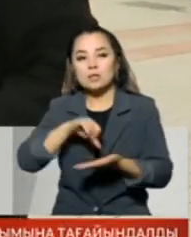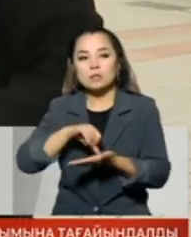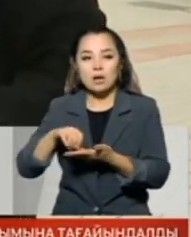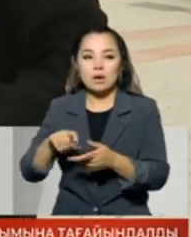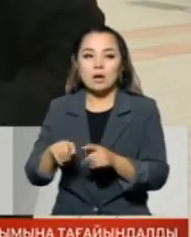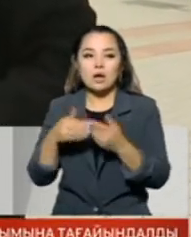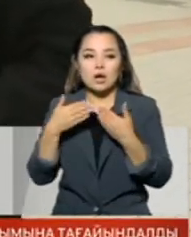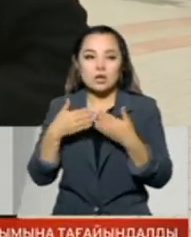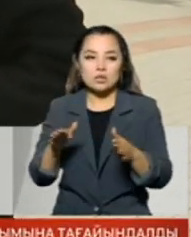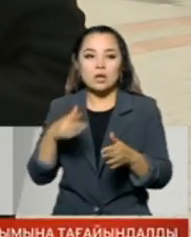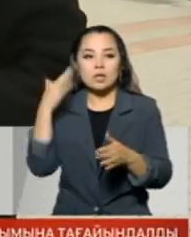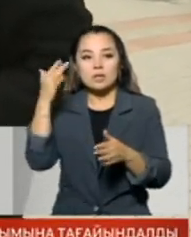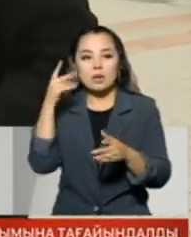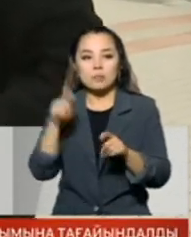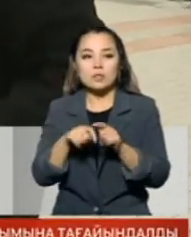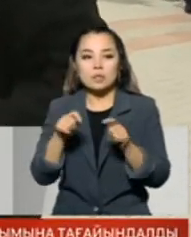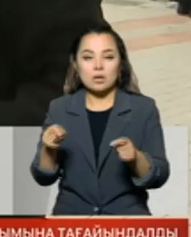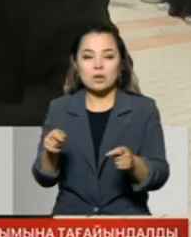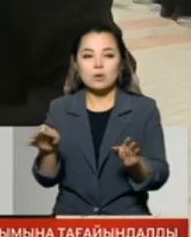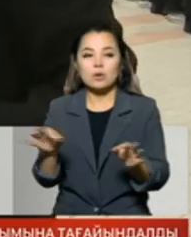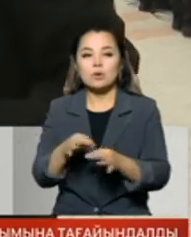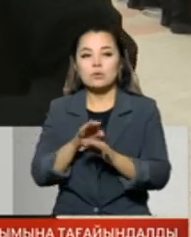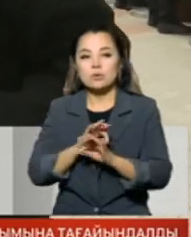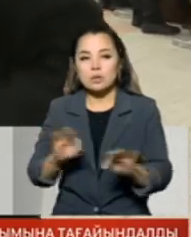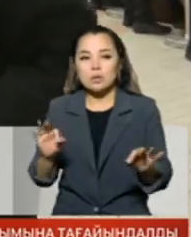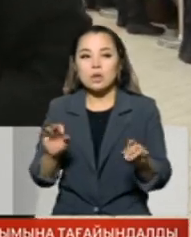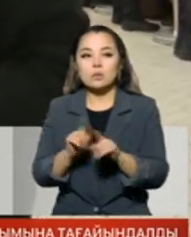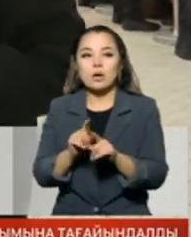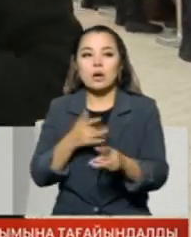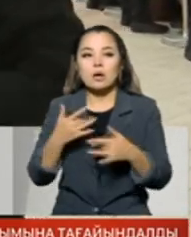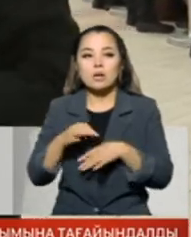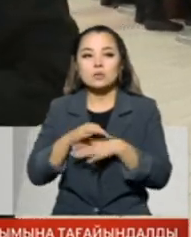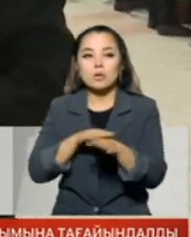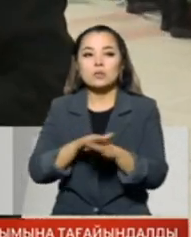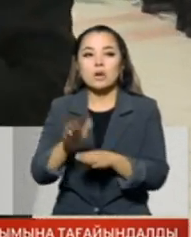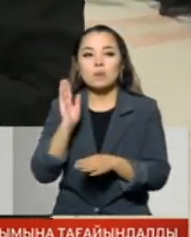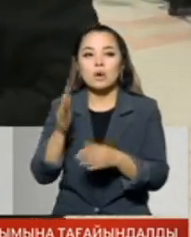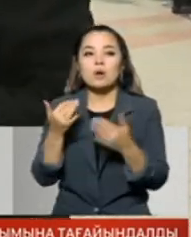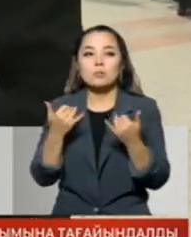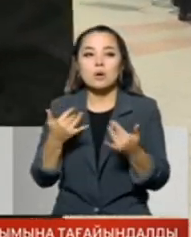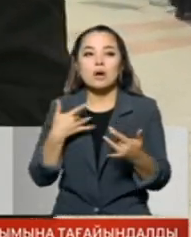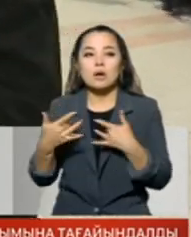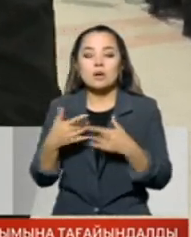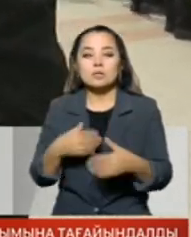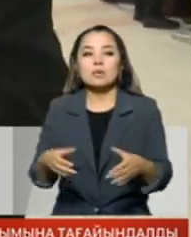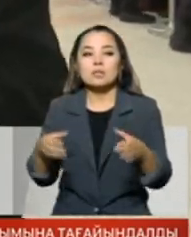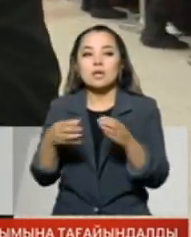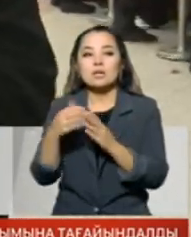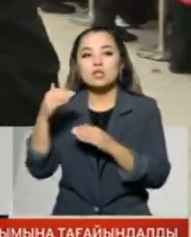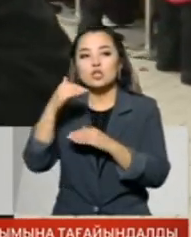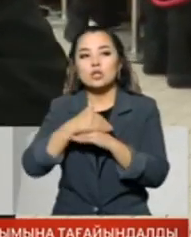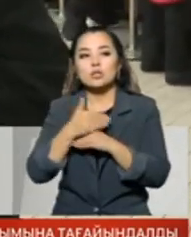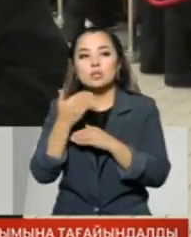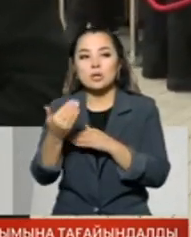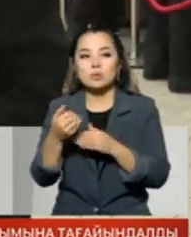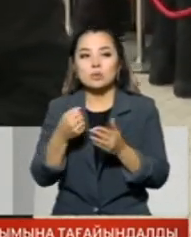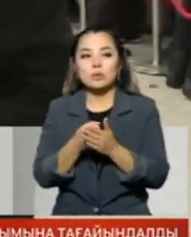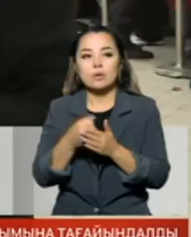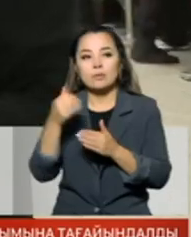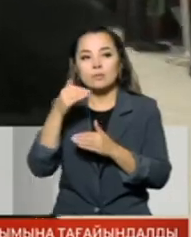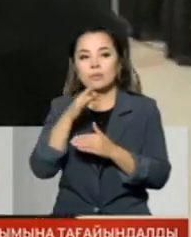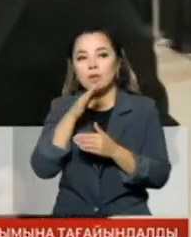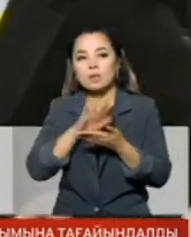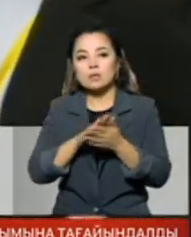ашық аспан астында үлкен әдемі концерт беретін болады. Демек, бүгінгі концерттік кеш сағат нешеге дейін